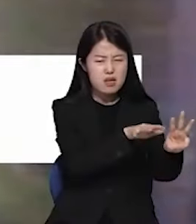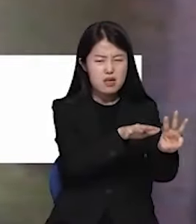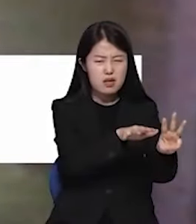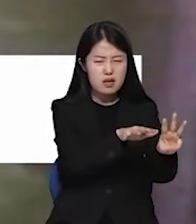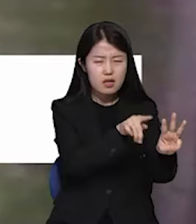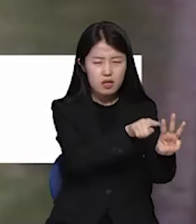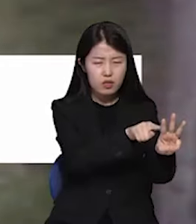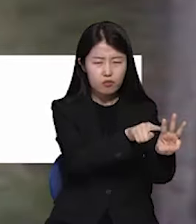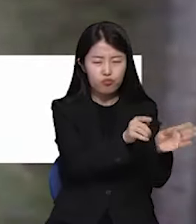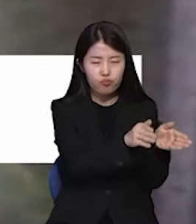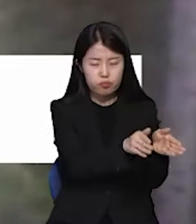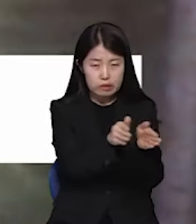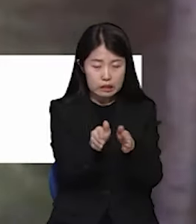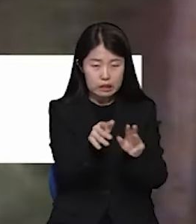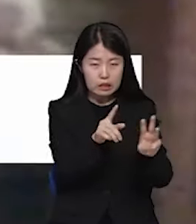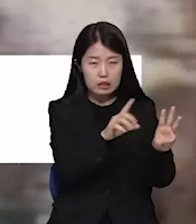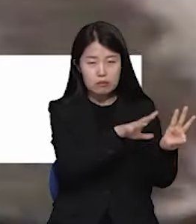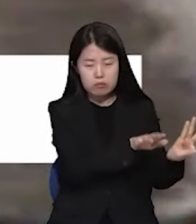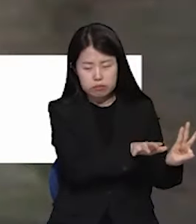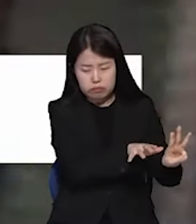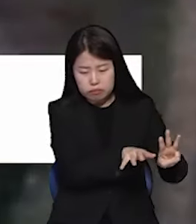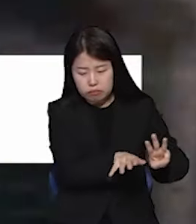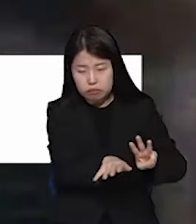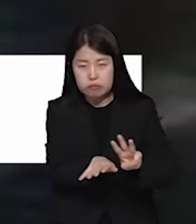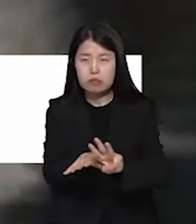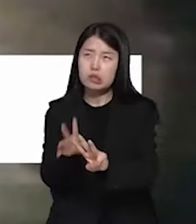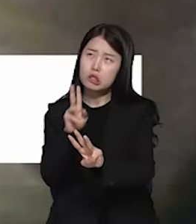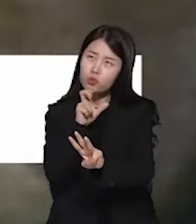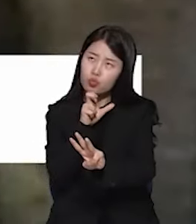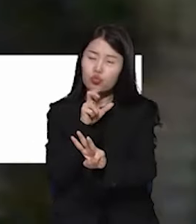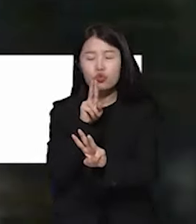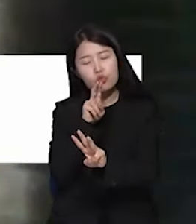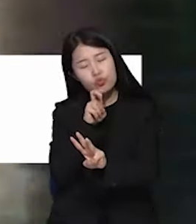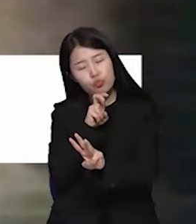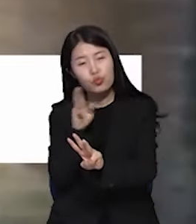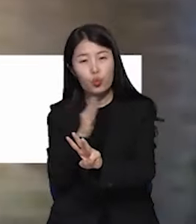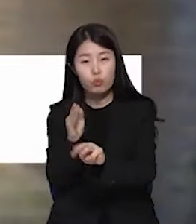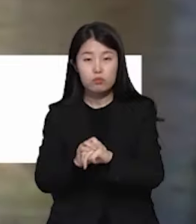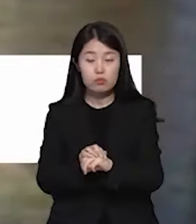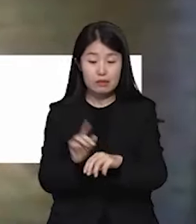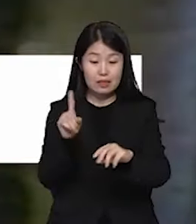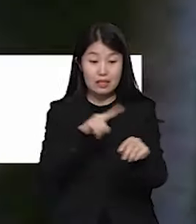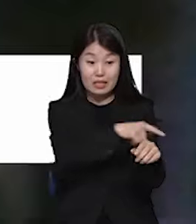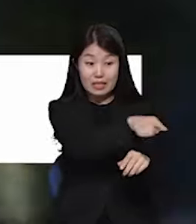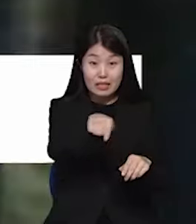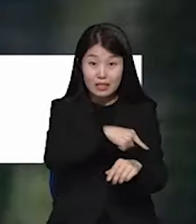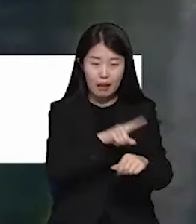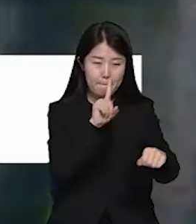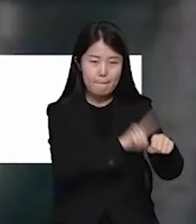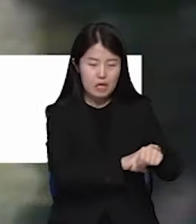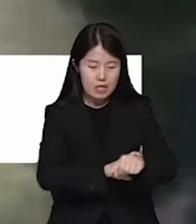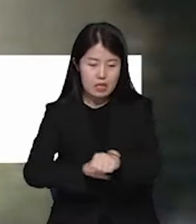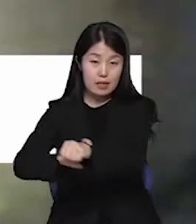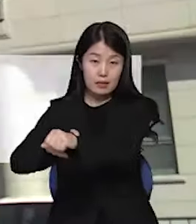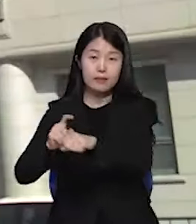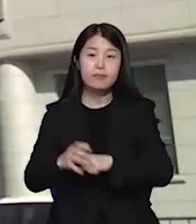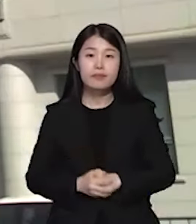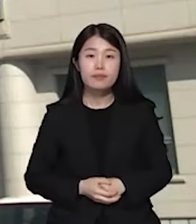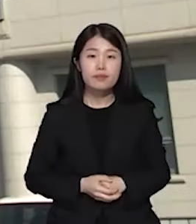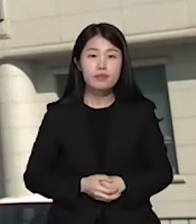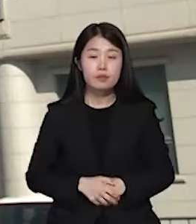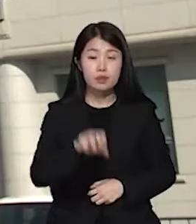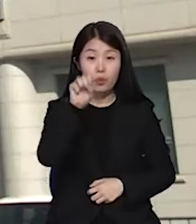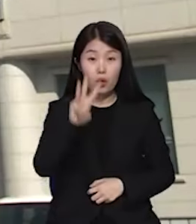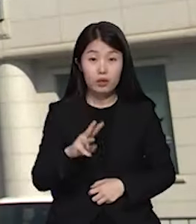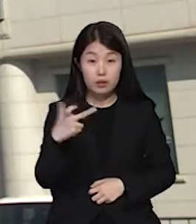준비한다고 나온다고 준비하는 시간이 한 20분, 25분 걸렸어요. 그래갖고 수갑 채워갖고 가시는 거로.